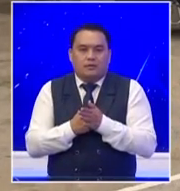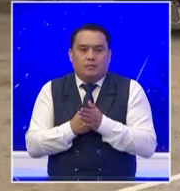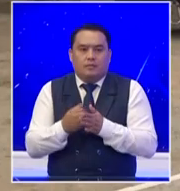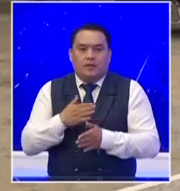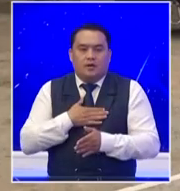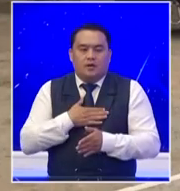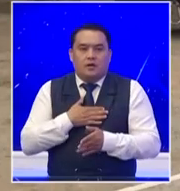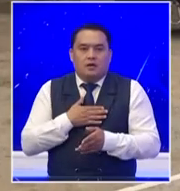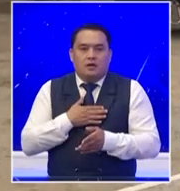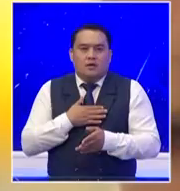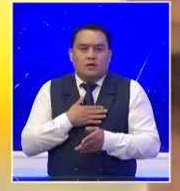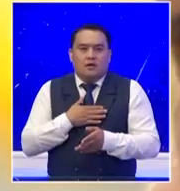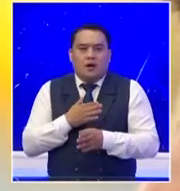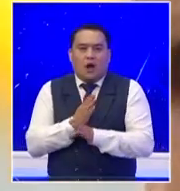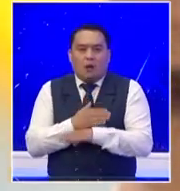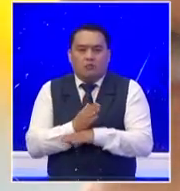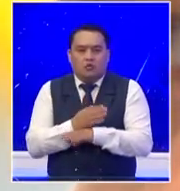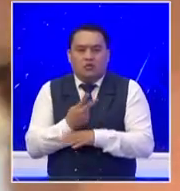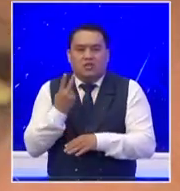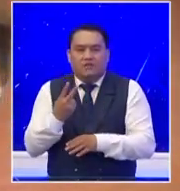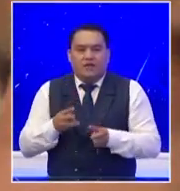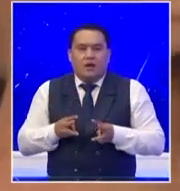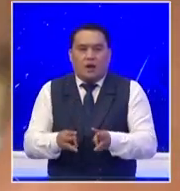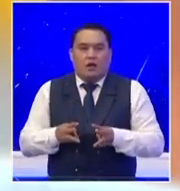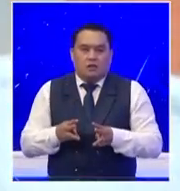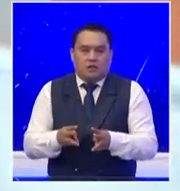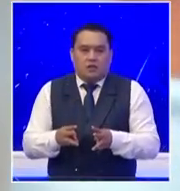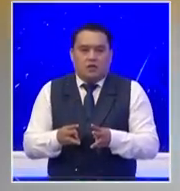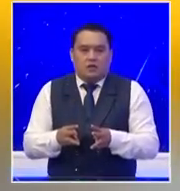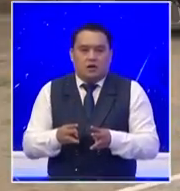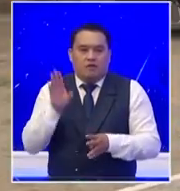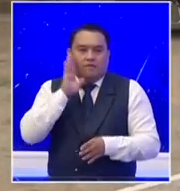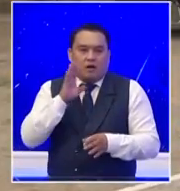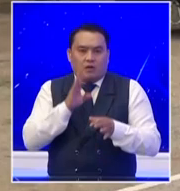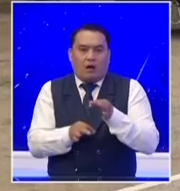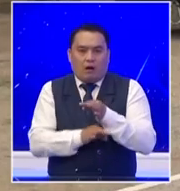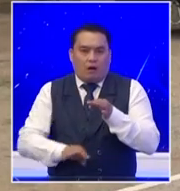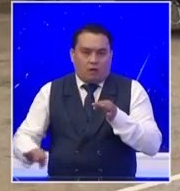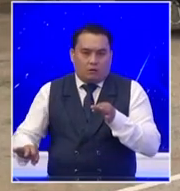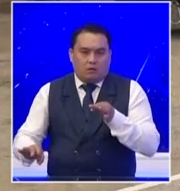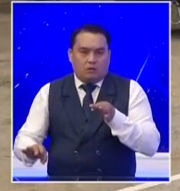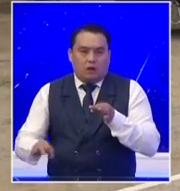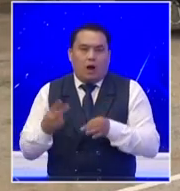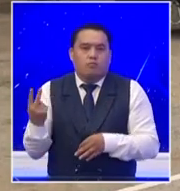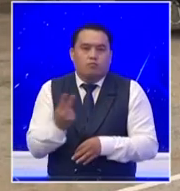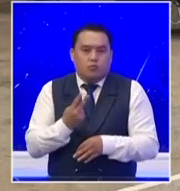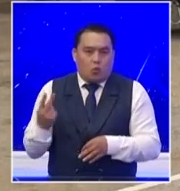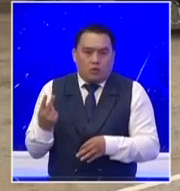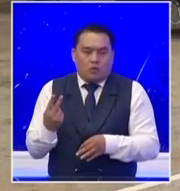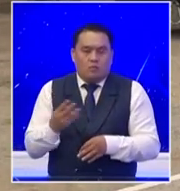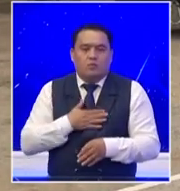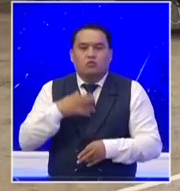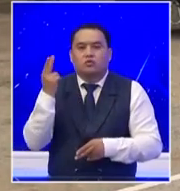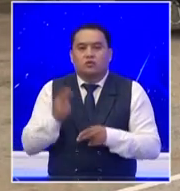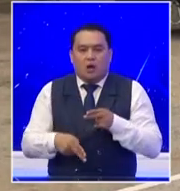коллектора. Здесь в Капчигае две котельные. Идет подогрейная котельная и паровая котельная. В обоих котельных мы уже